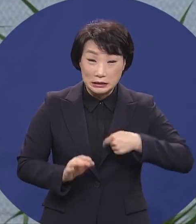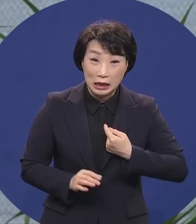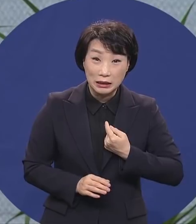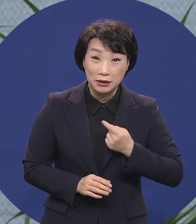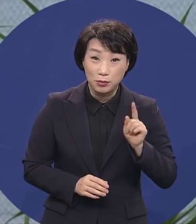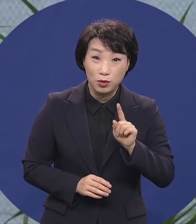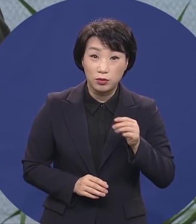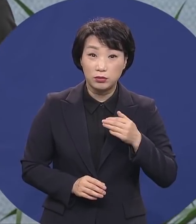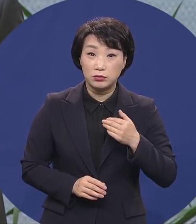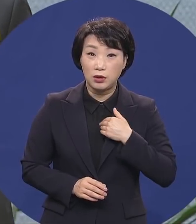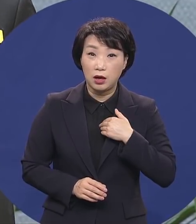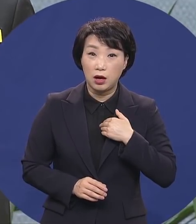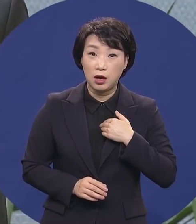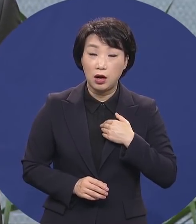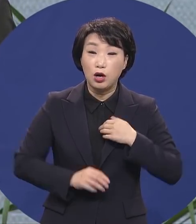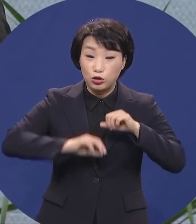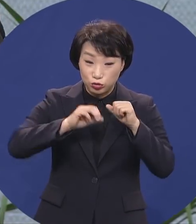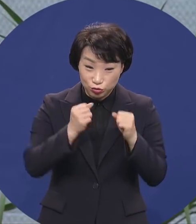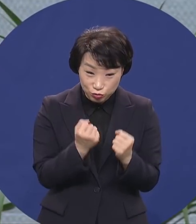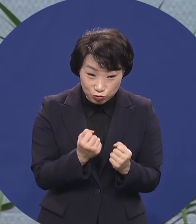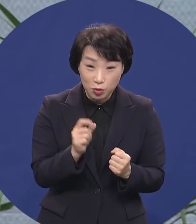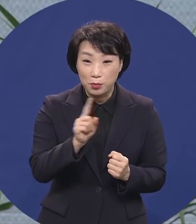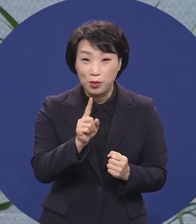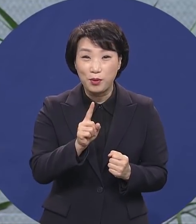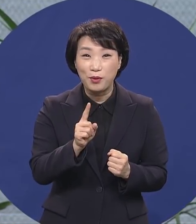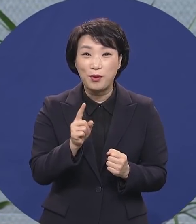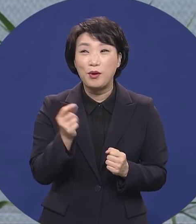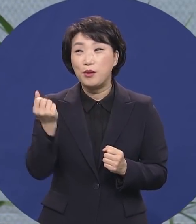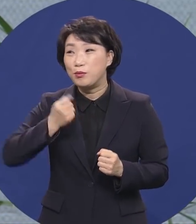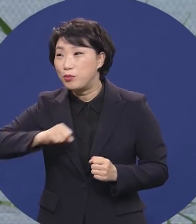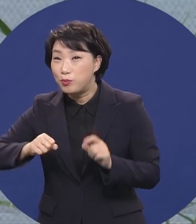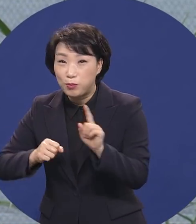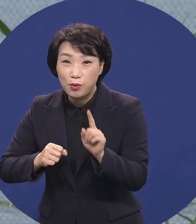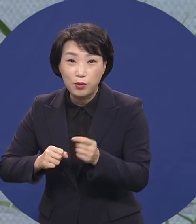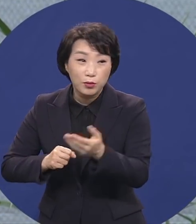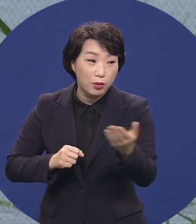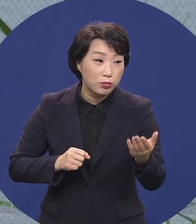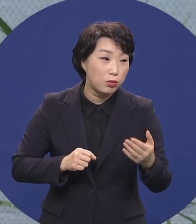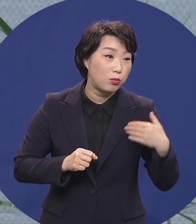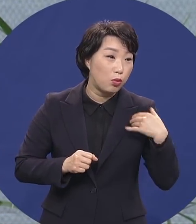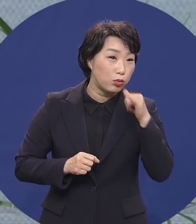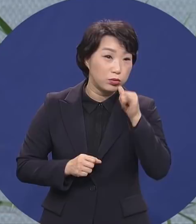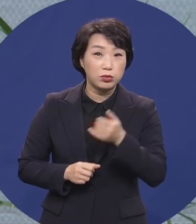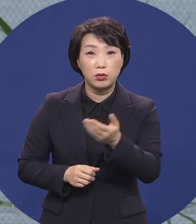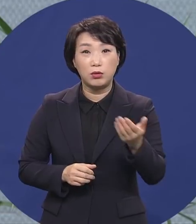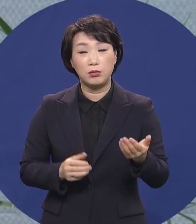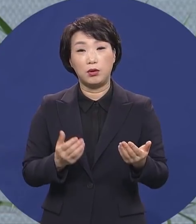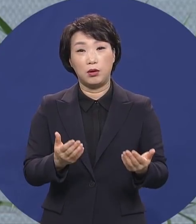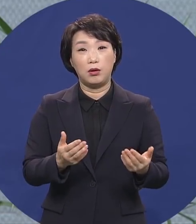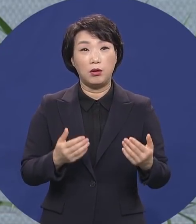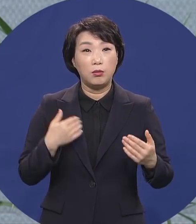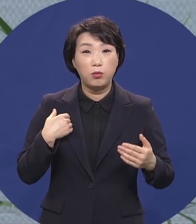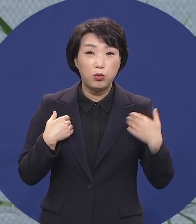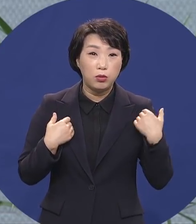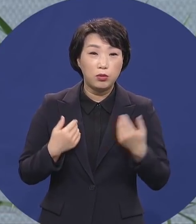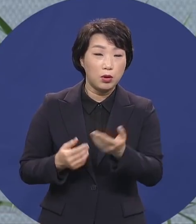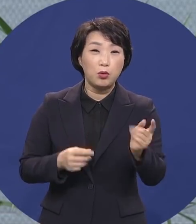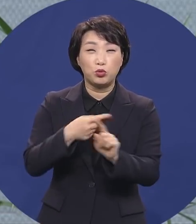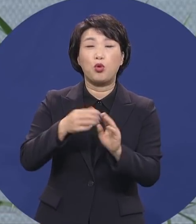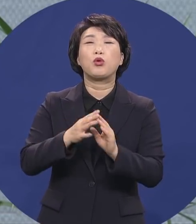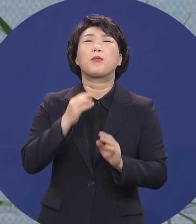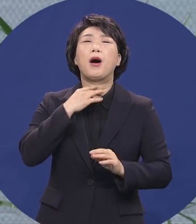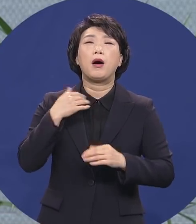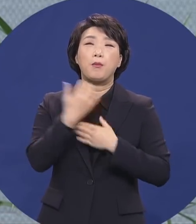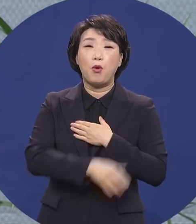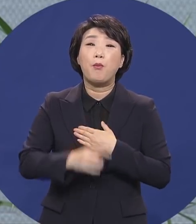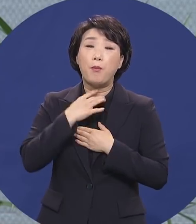본인이 내가 순종하는 것이 무엇인지 불순종하는 것이 무엇인지 모르고 교회만 왔다